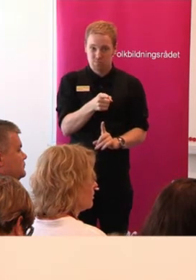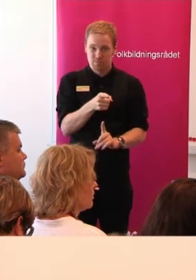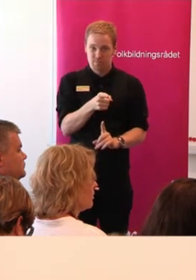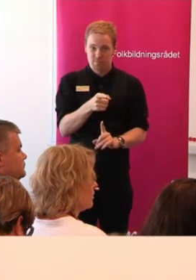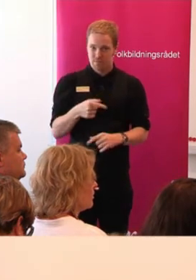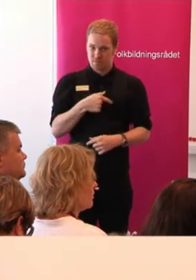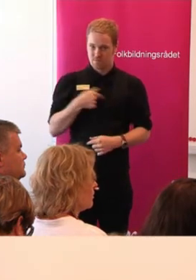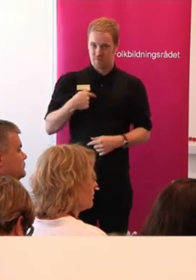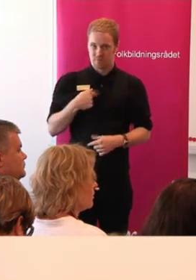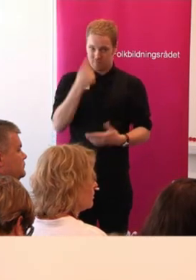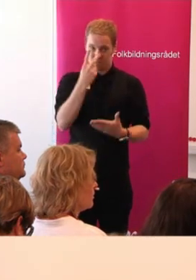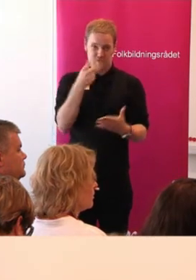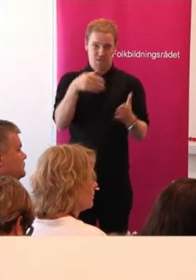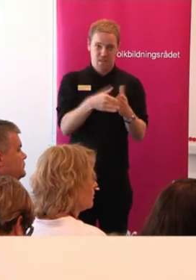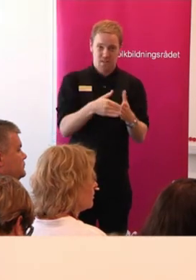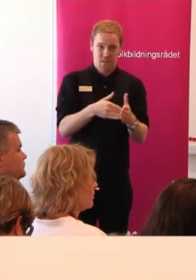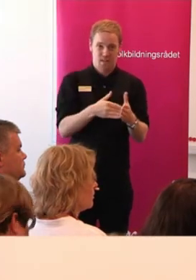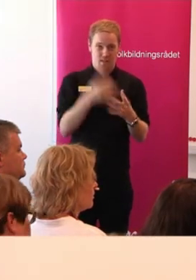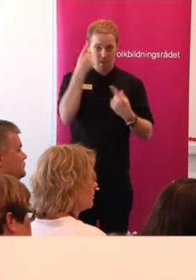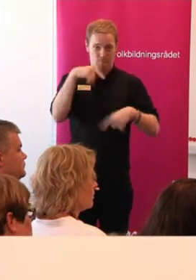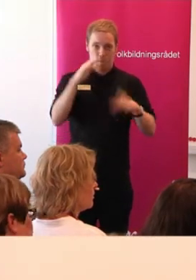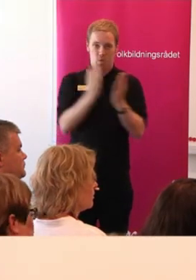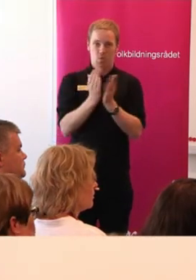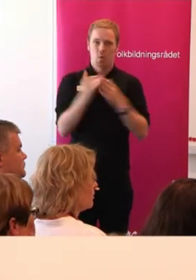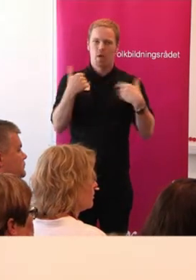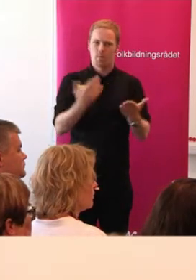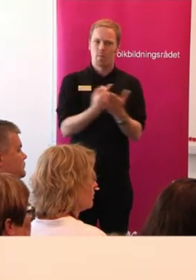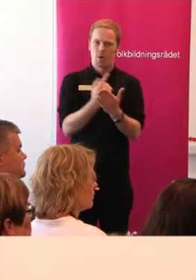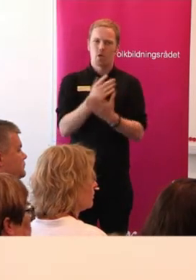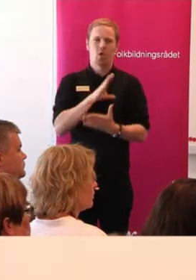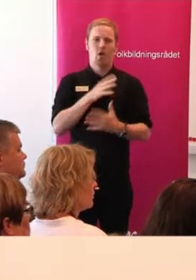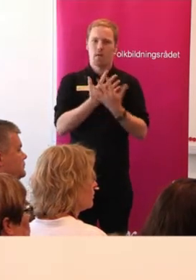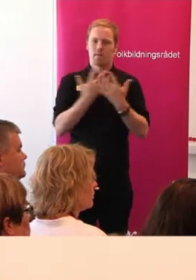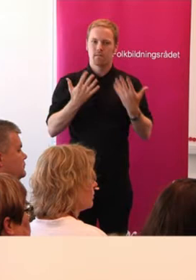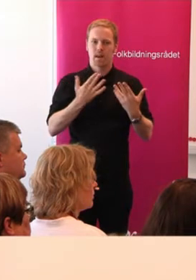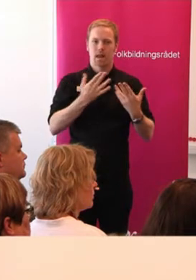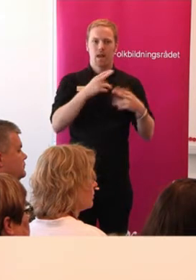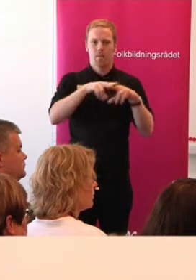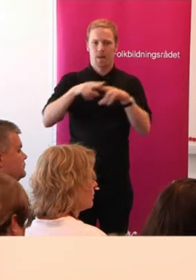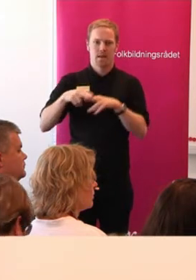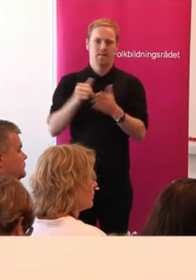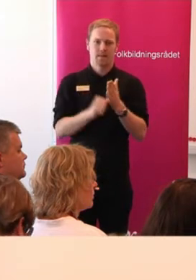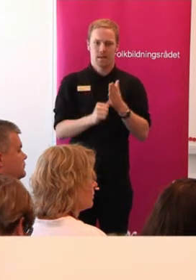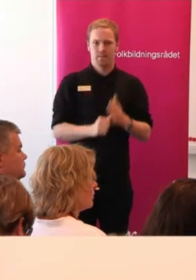kanske se till att folkhögskolan får möjlighet till fler platser. Så.